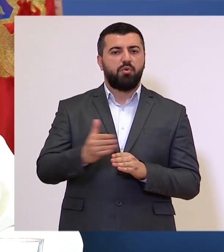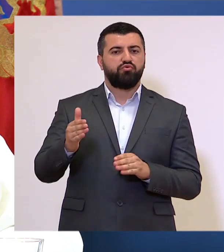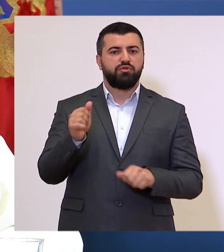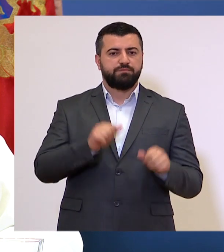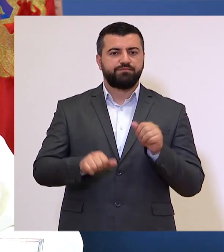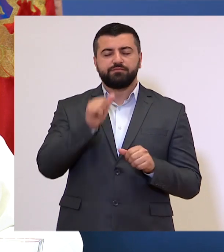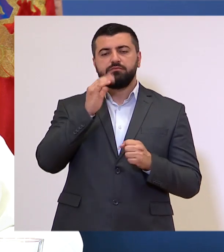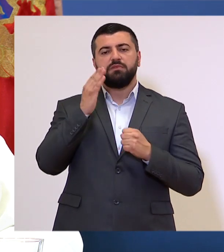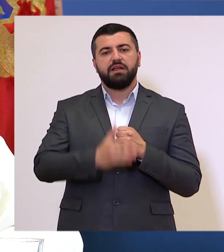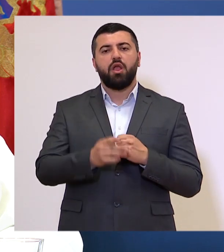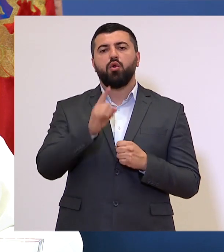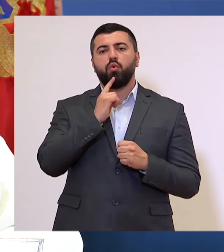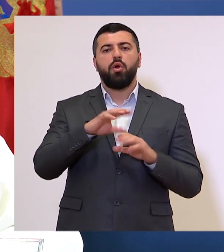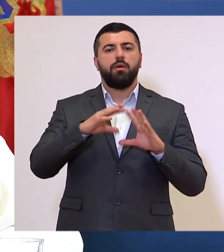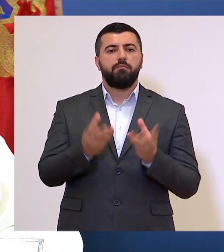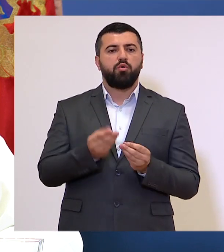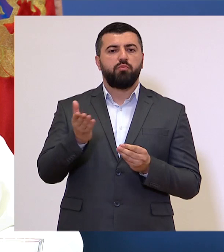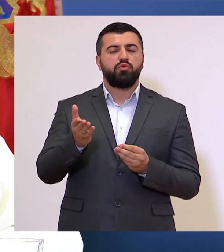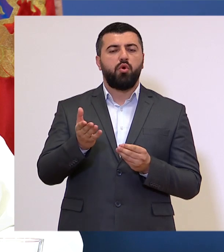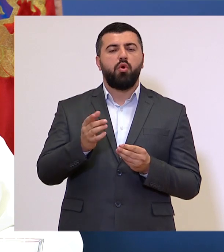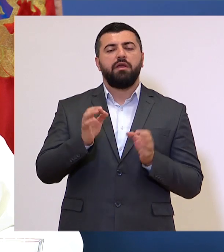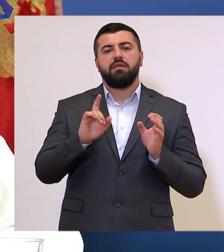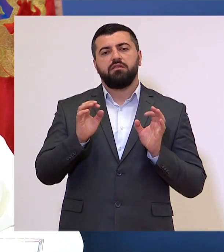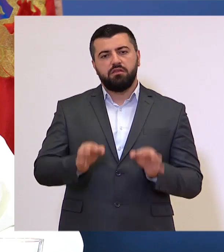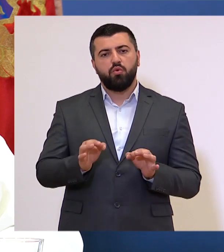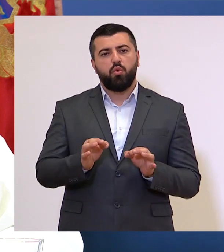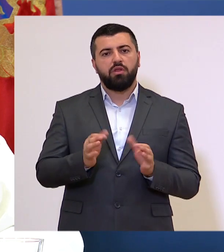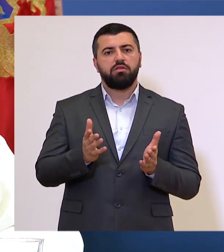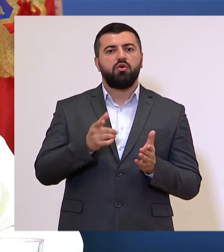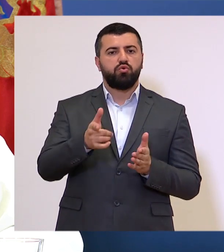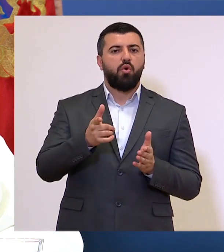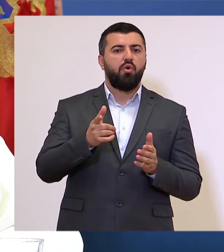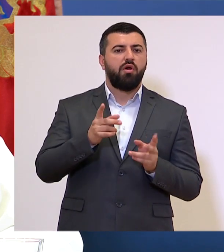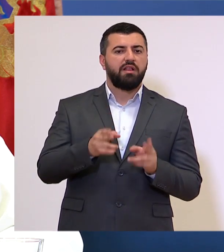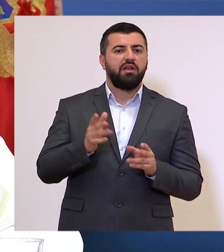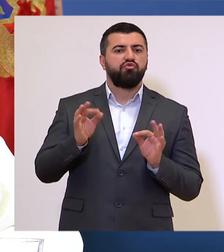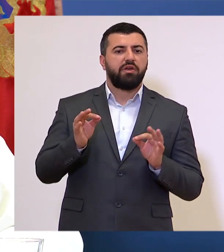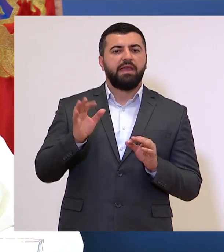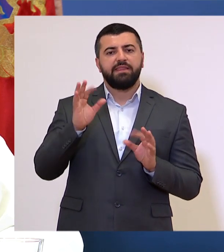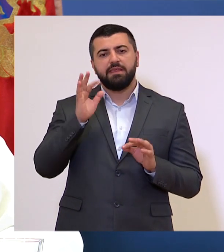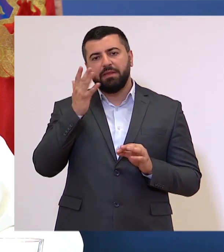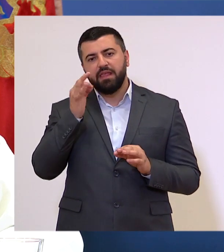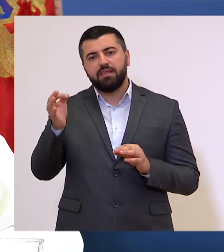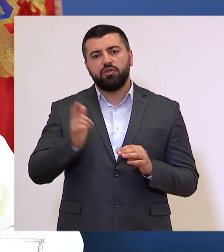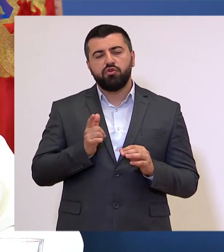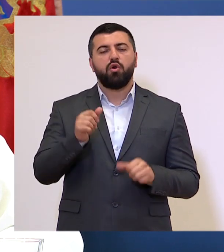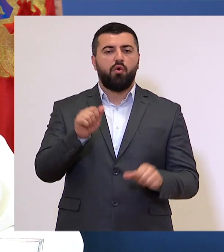ćemo operisati one bolesnike koji su potpuno bezbjedni u toj varijanti čekanja od 10-15 dana.